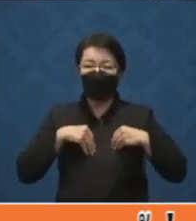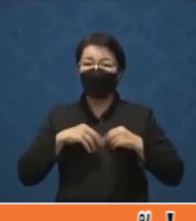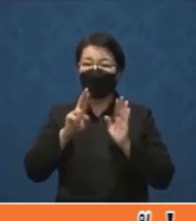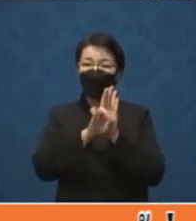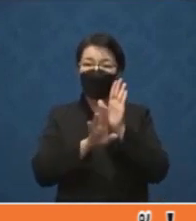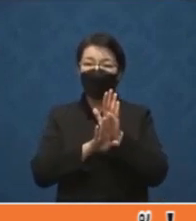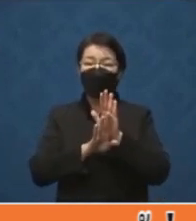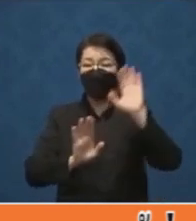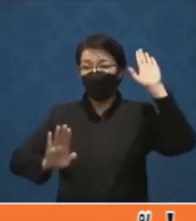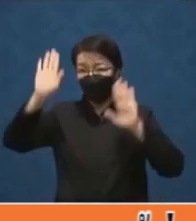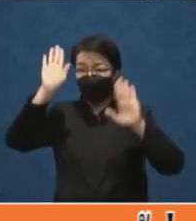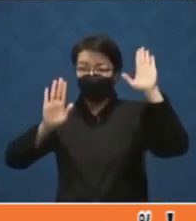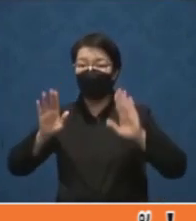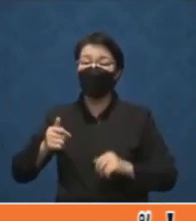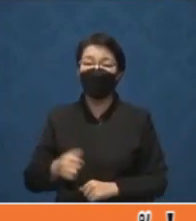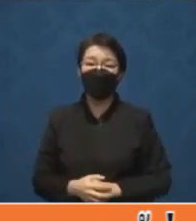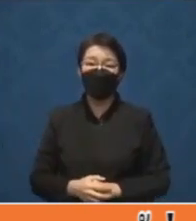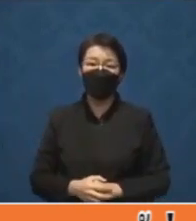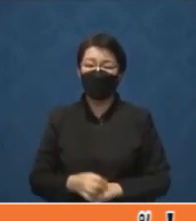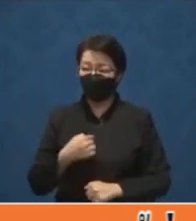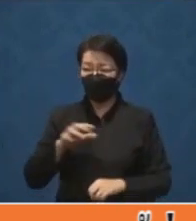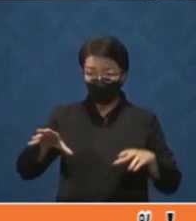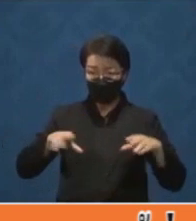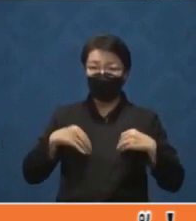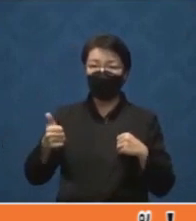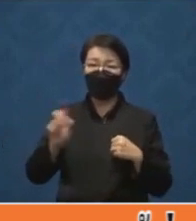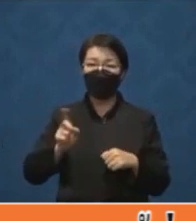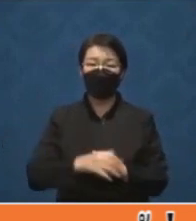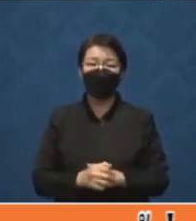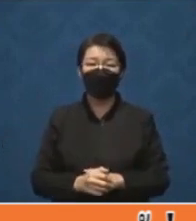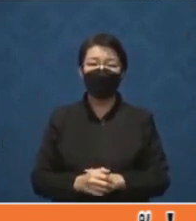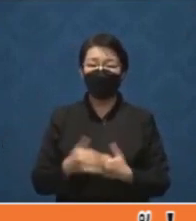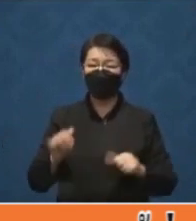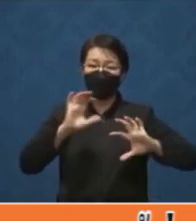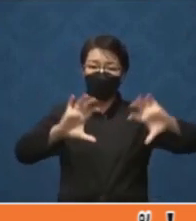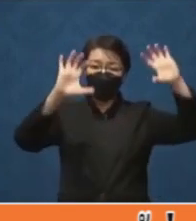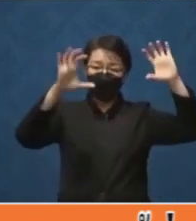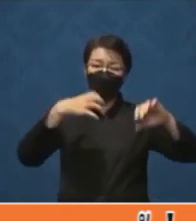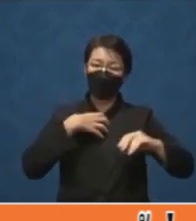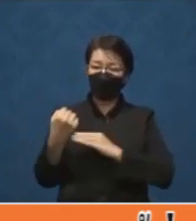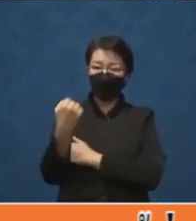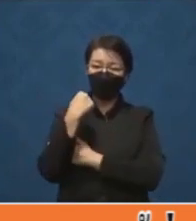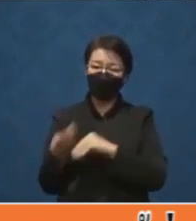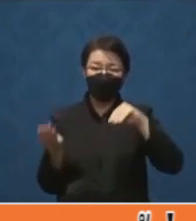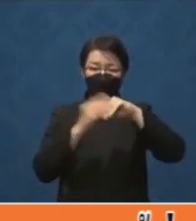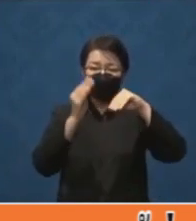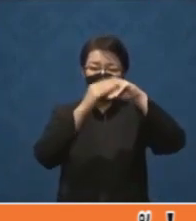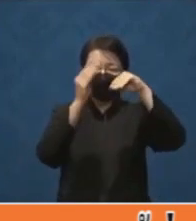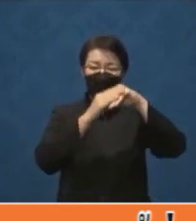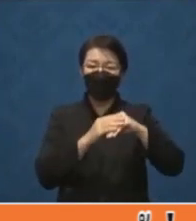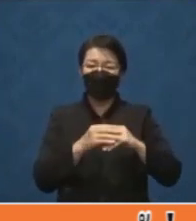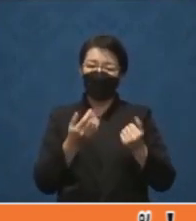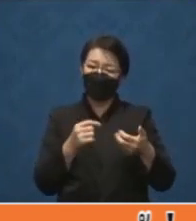อบประชาธิปไตยเรายอมรับได้หรือครับกับการที่ถ้ารัฐบาลคิดอยากจะเพิ่มอำน